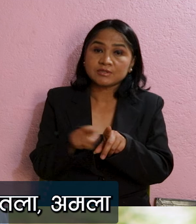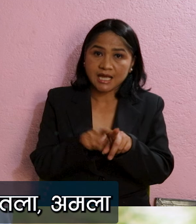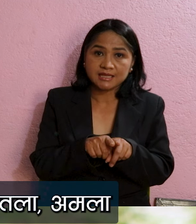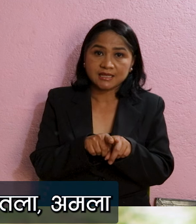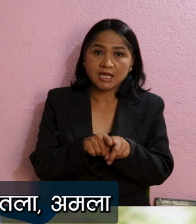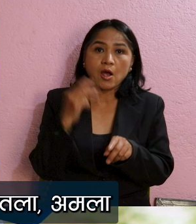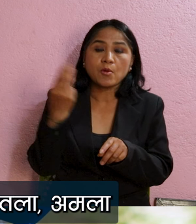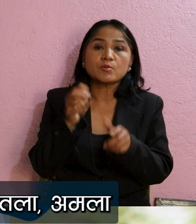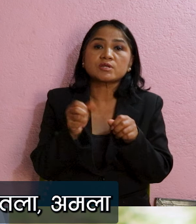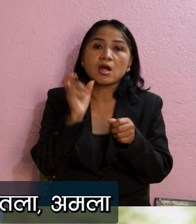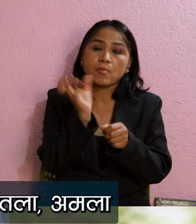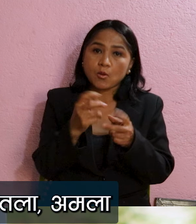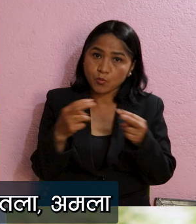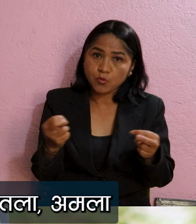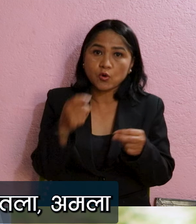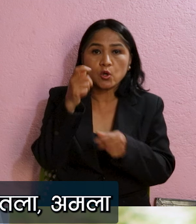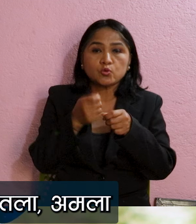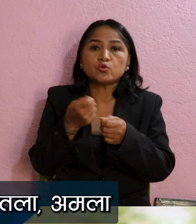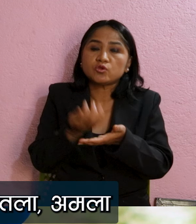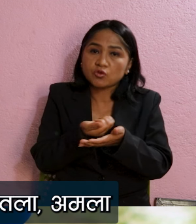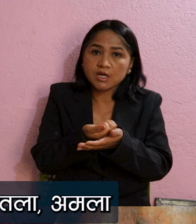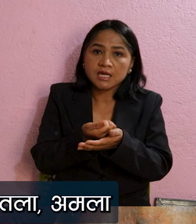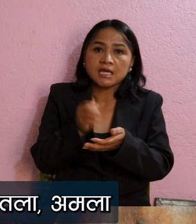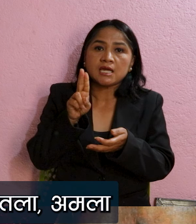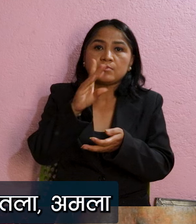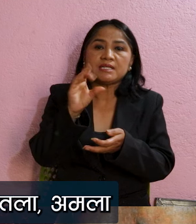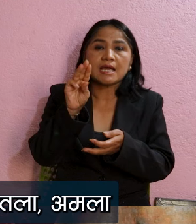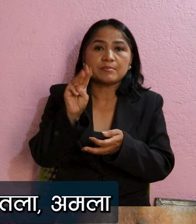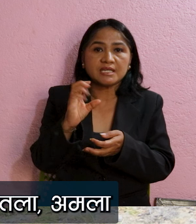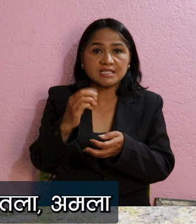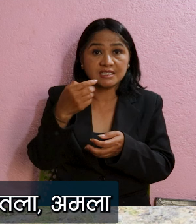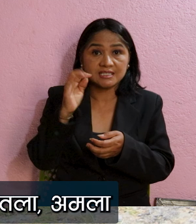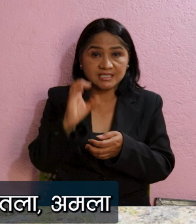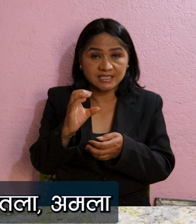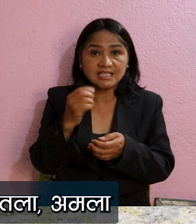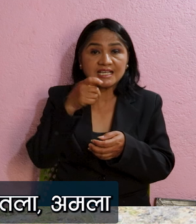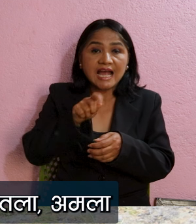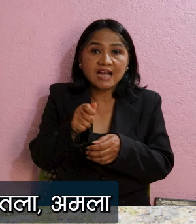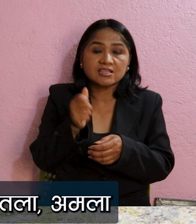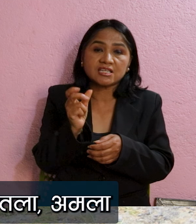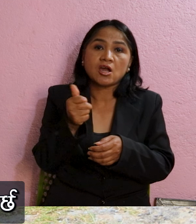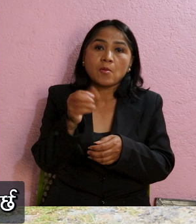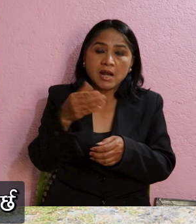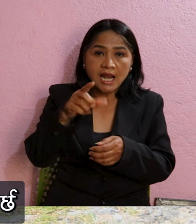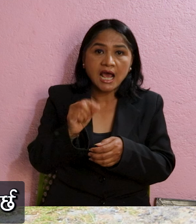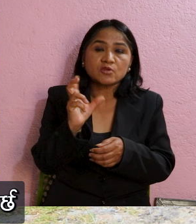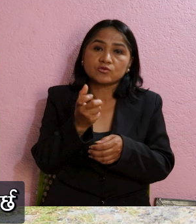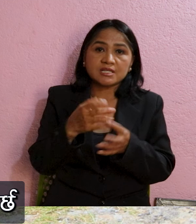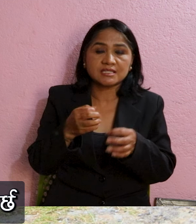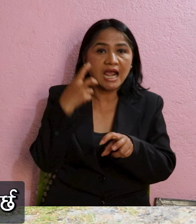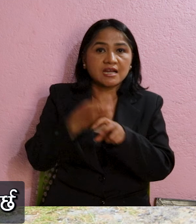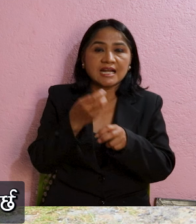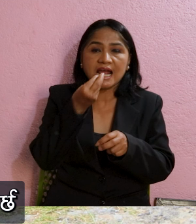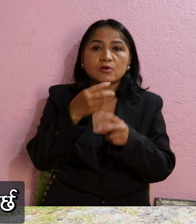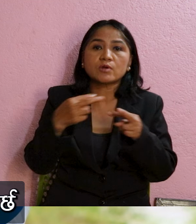साथै मौसमी फलफुल, दुध दहीका साथै भिटामिन सी युक्त खानेकुरा जस्तै कागती, सुन्तला, अमला र आइरनयुक्त